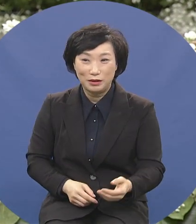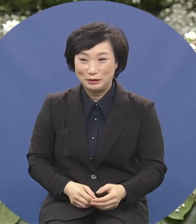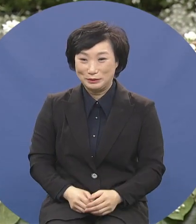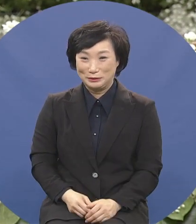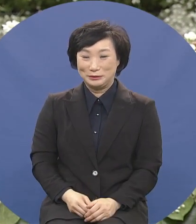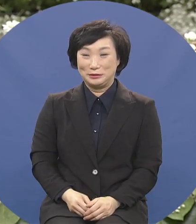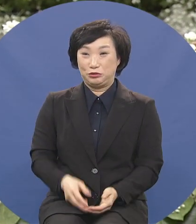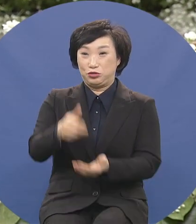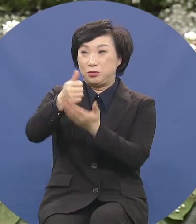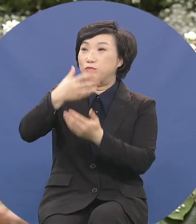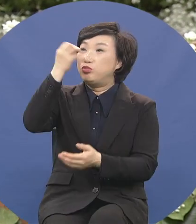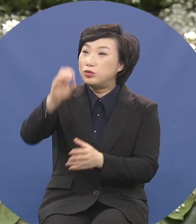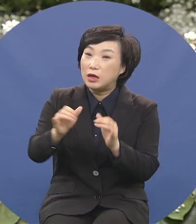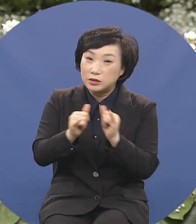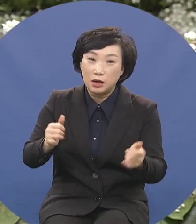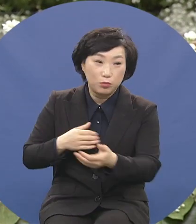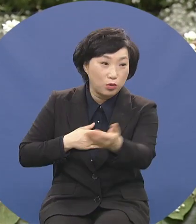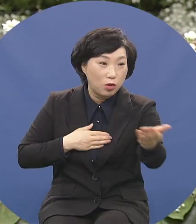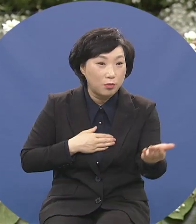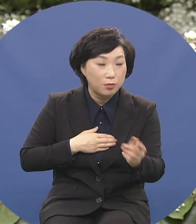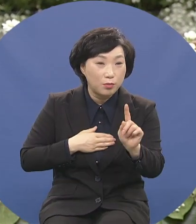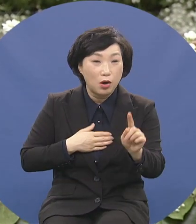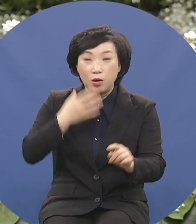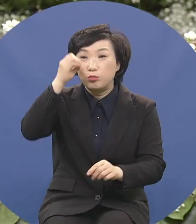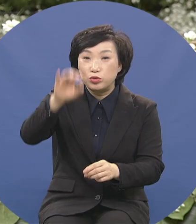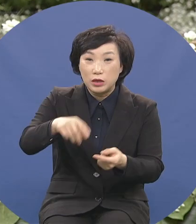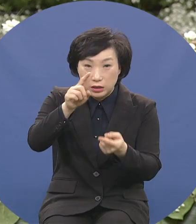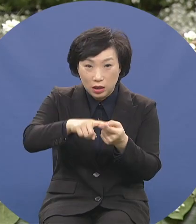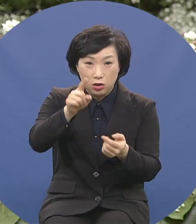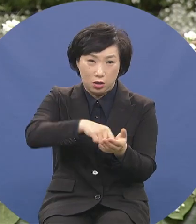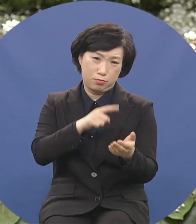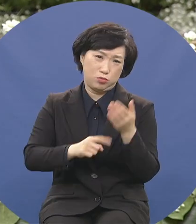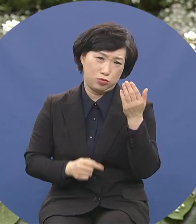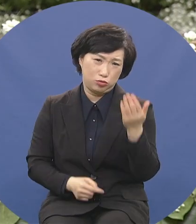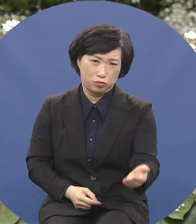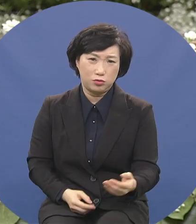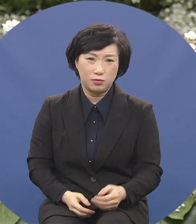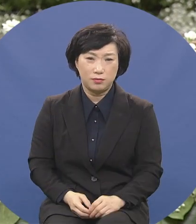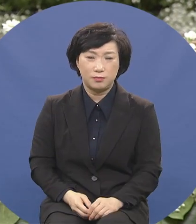주님을 무시한 자는 무시한 대로 갚고